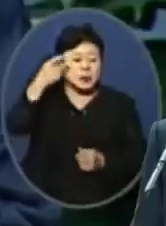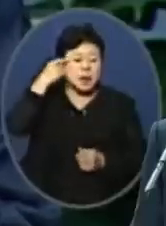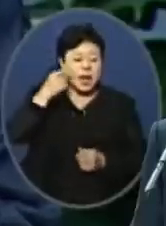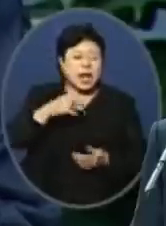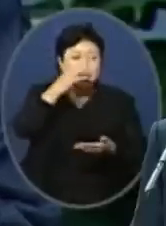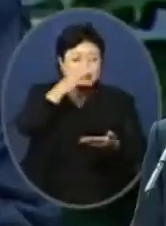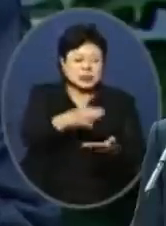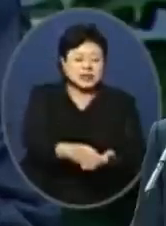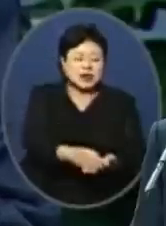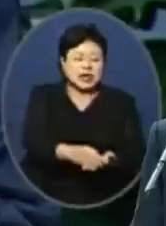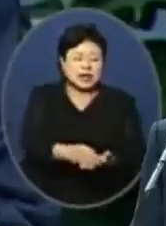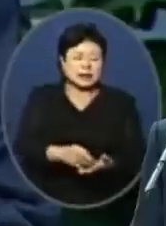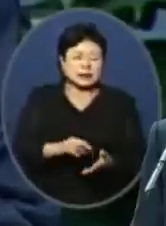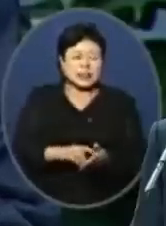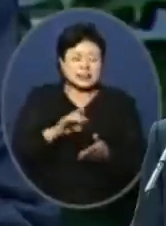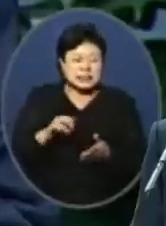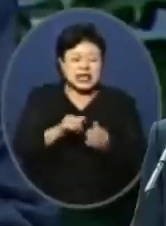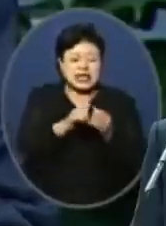저